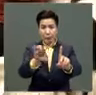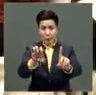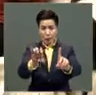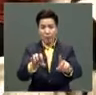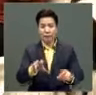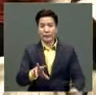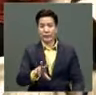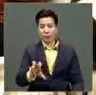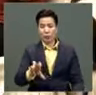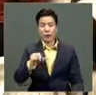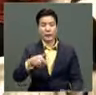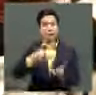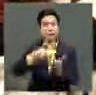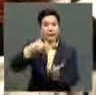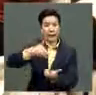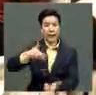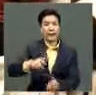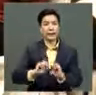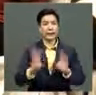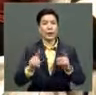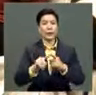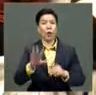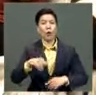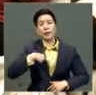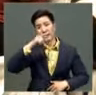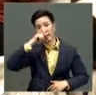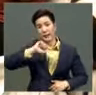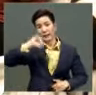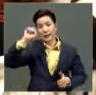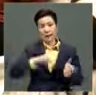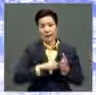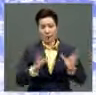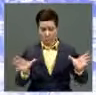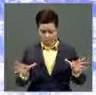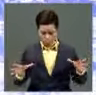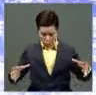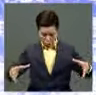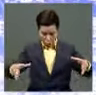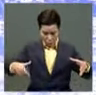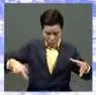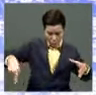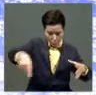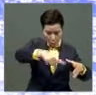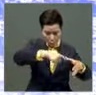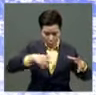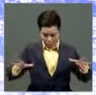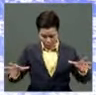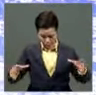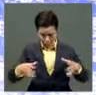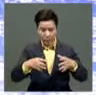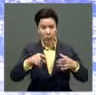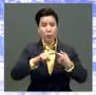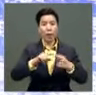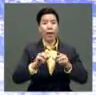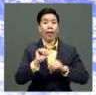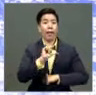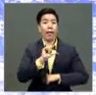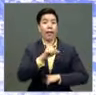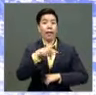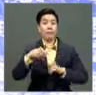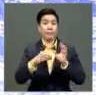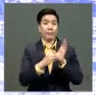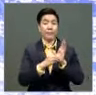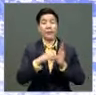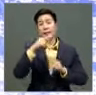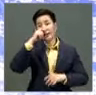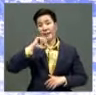ราะฉะนั้นตรงนี้น่าจะได้มั่นใจได้ว่าเราตีวงขอบเขตได้จากการใช้แอปไทยชนะผู้ที่ได้ล